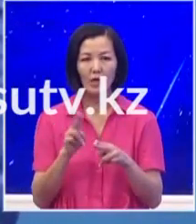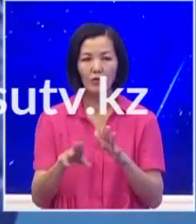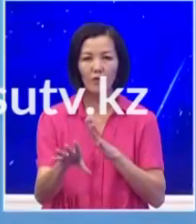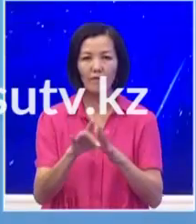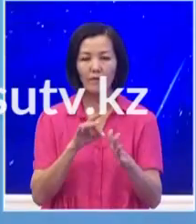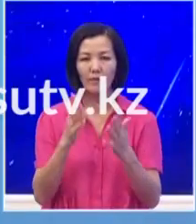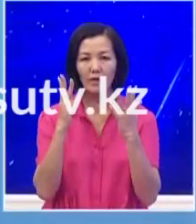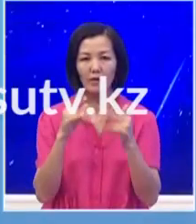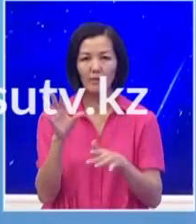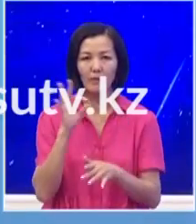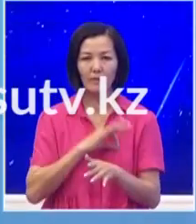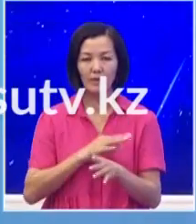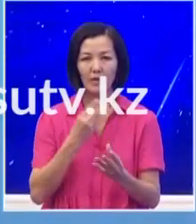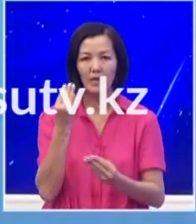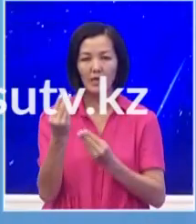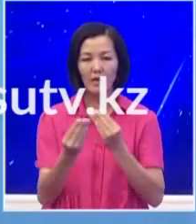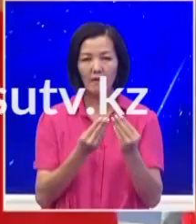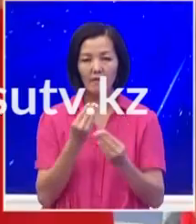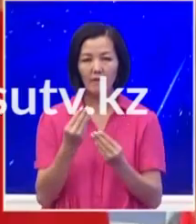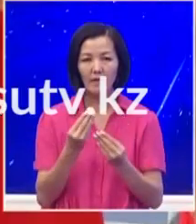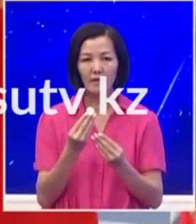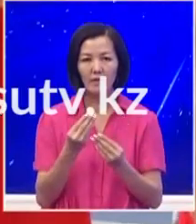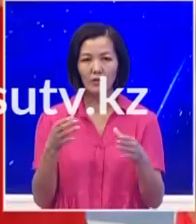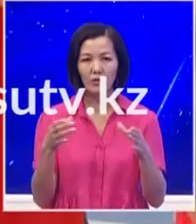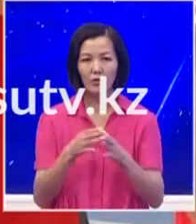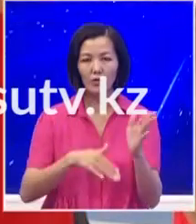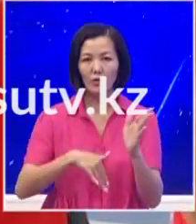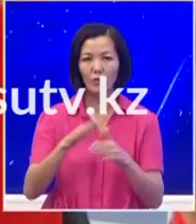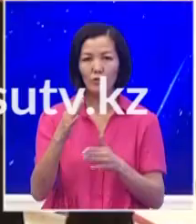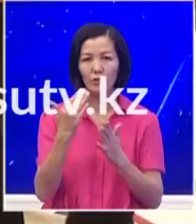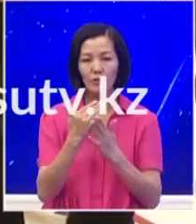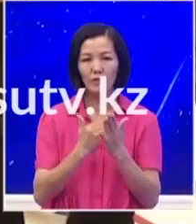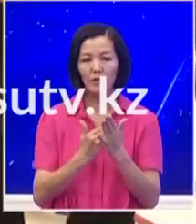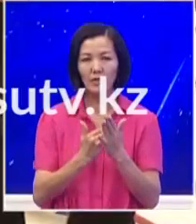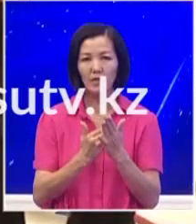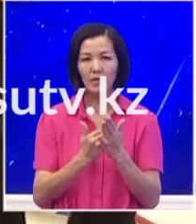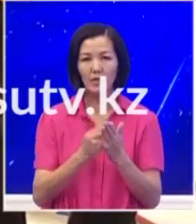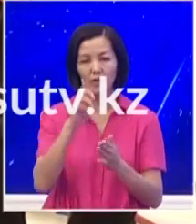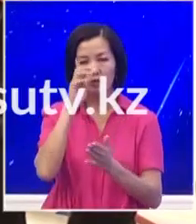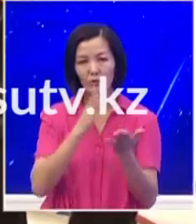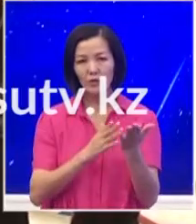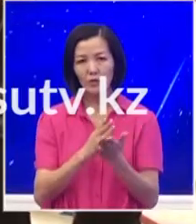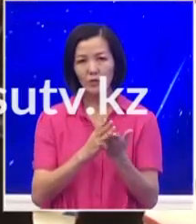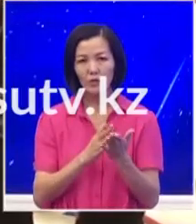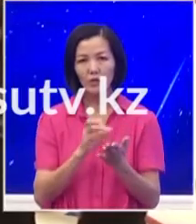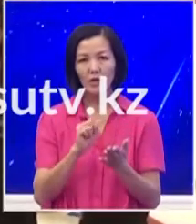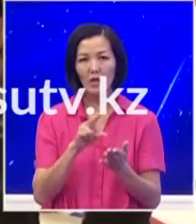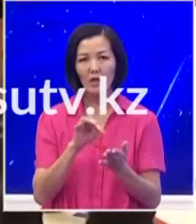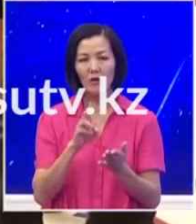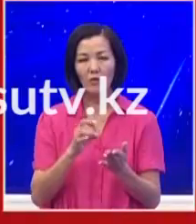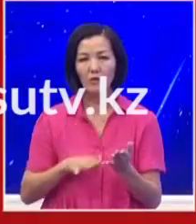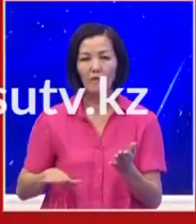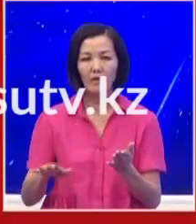наибольшее количество очков в игровых видах спорта. В тройке призеров общего зачета оказались также госслужащие Алакольского района.